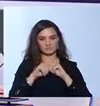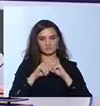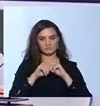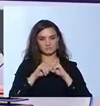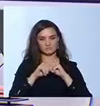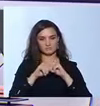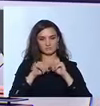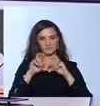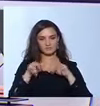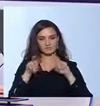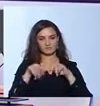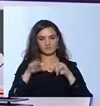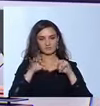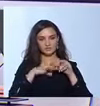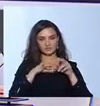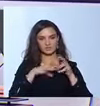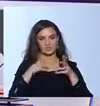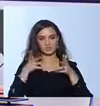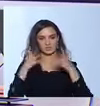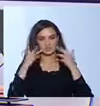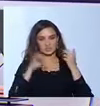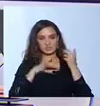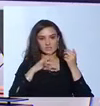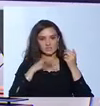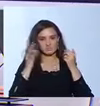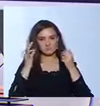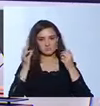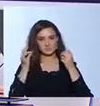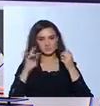სარწმუნოებაზე. ვიკვლევთ ჭაღარა, ანუ თეთრი